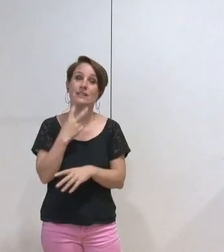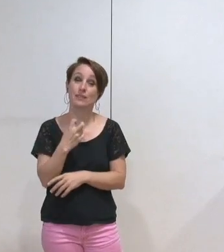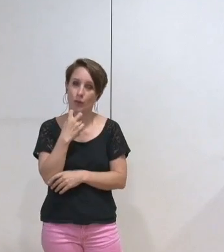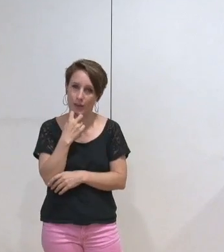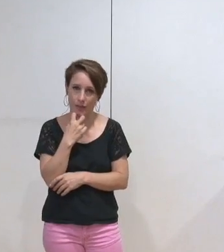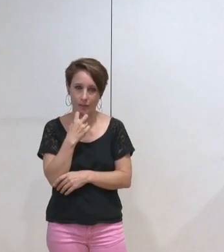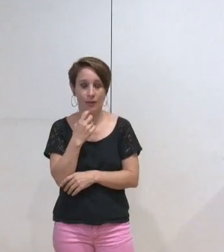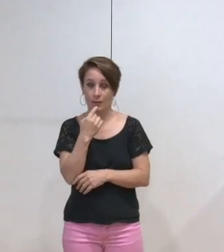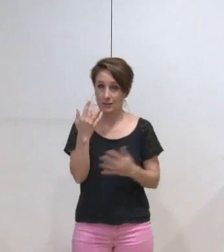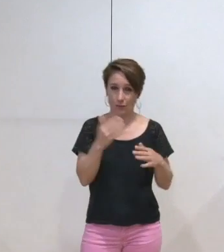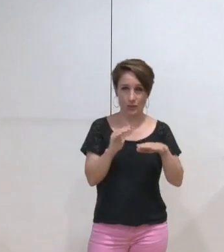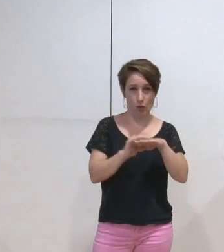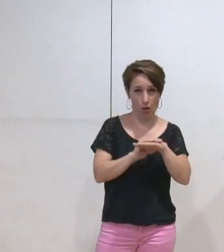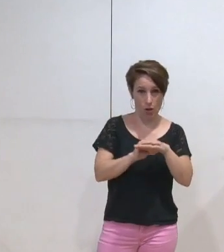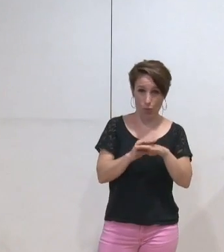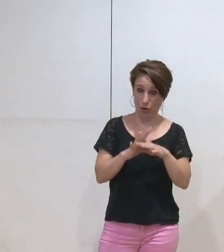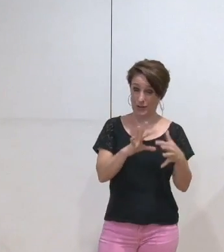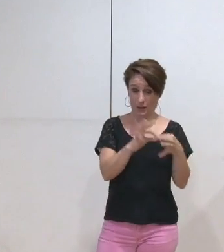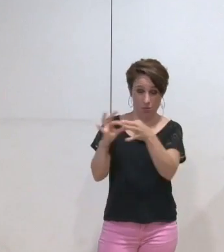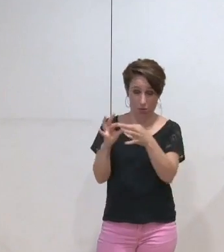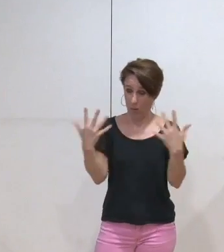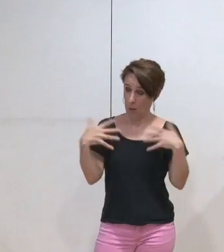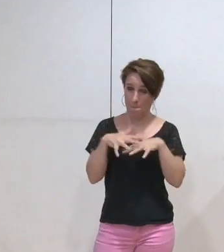cohérente entre la ville et le